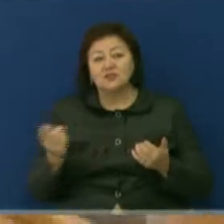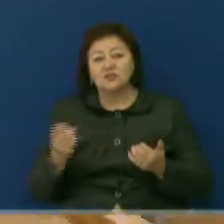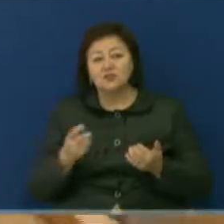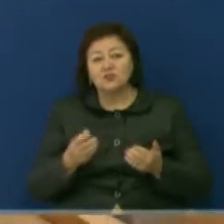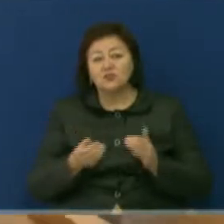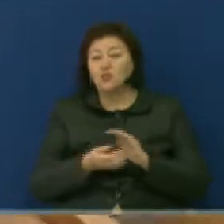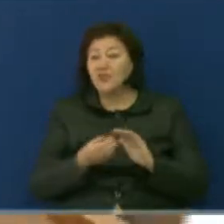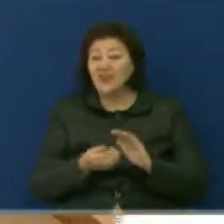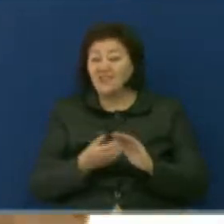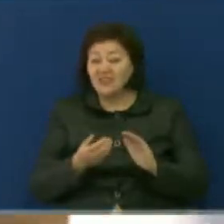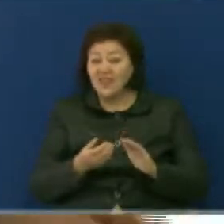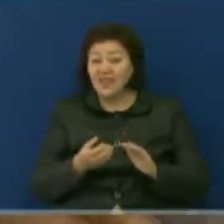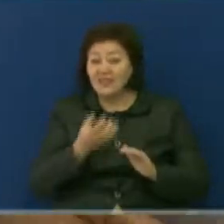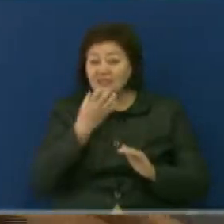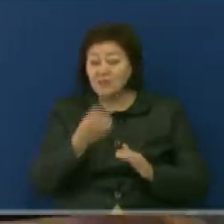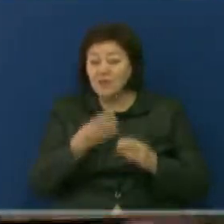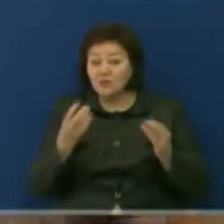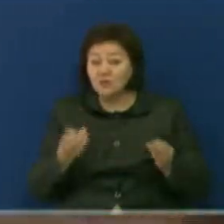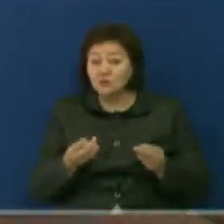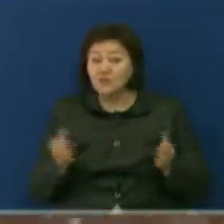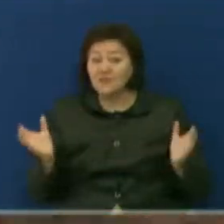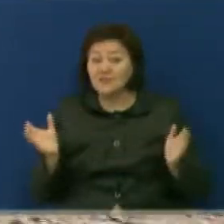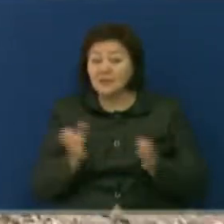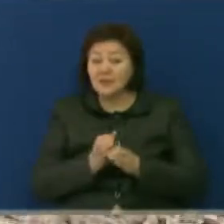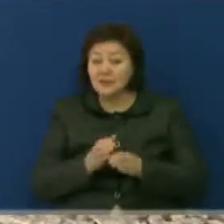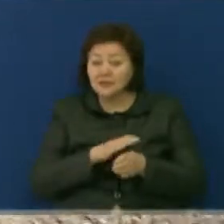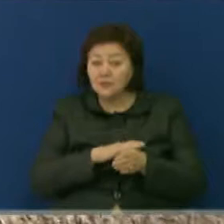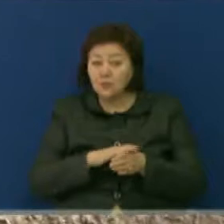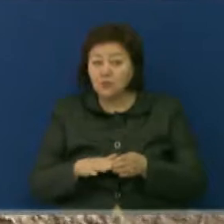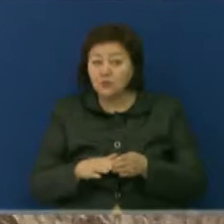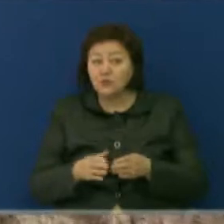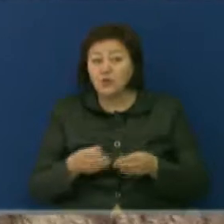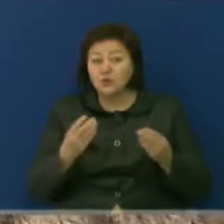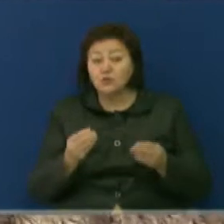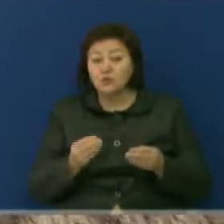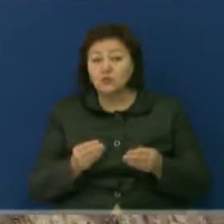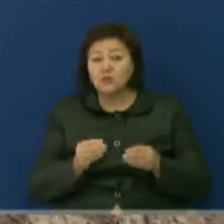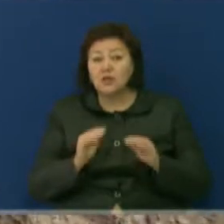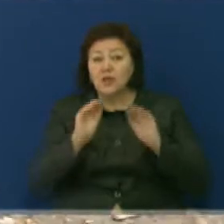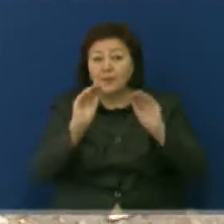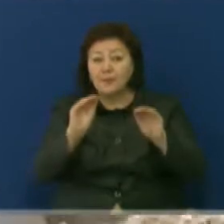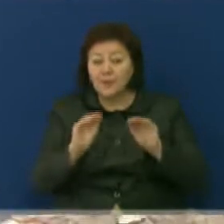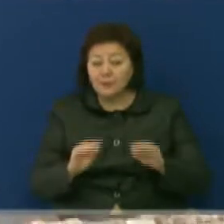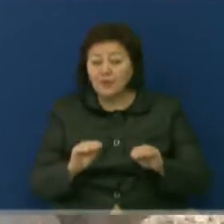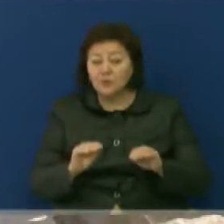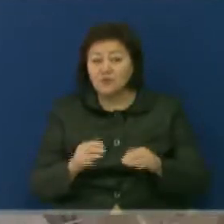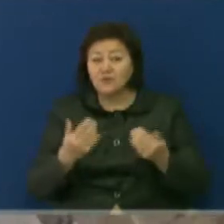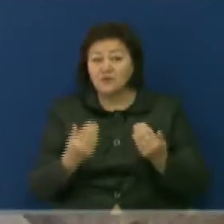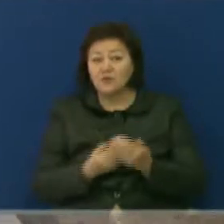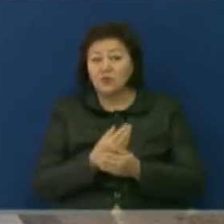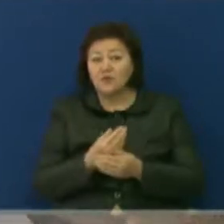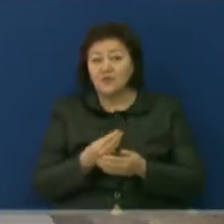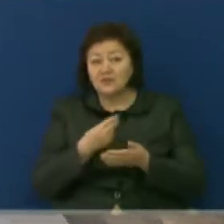жоюға мүмкіндік береді, дейді мамандар. Жоба қосымша ыстық су қазандығын орнату арқылы қазандықты кеңейтуді қарастырады. Шілде